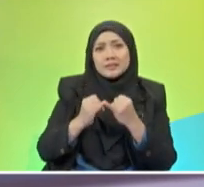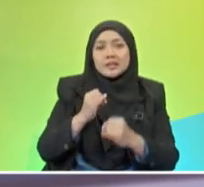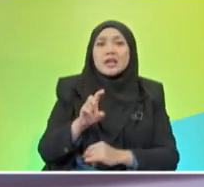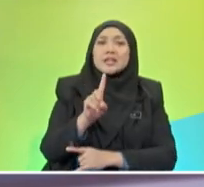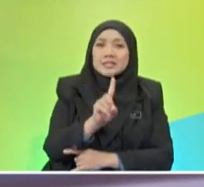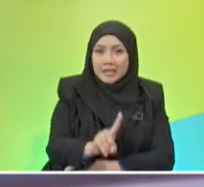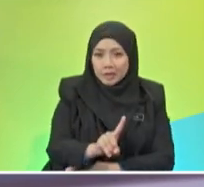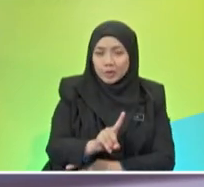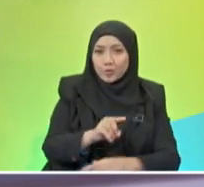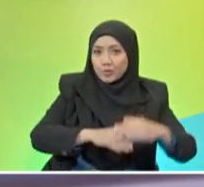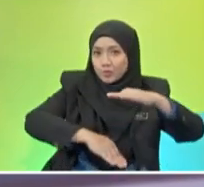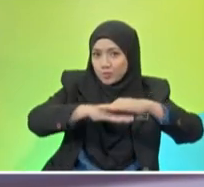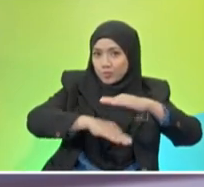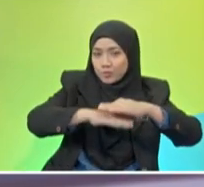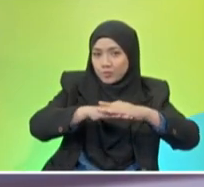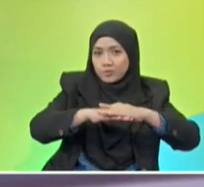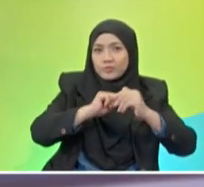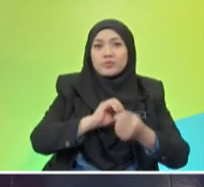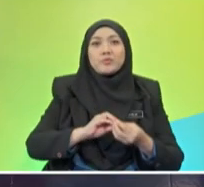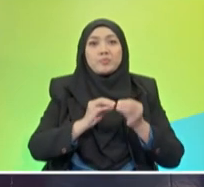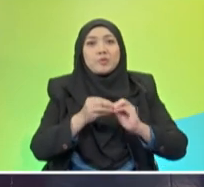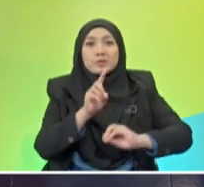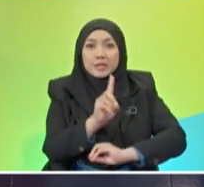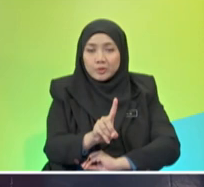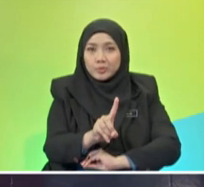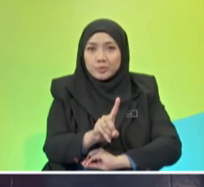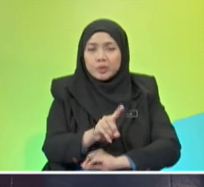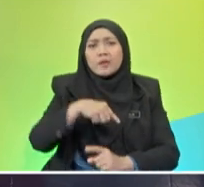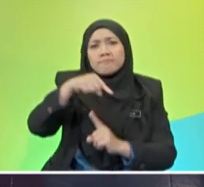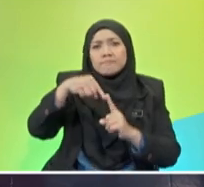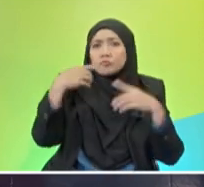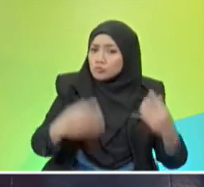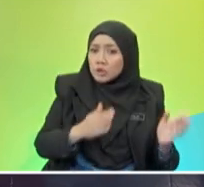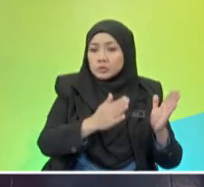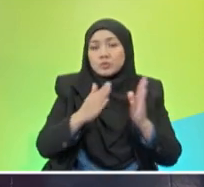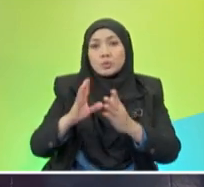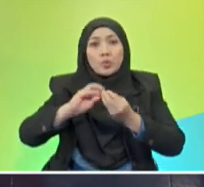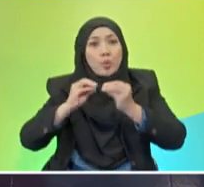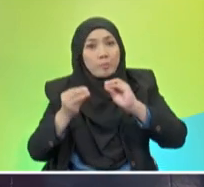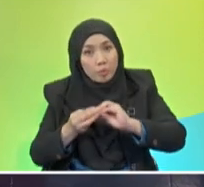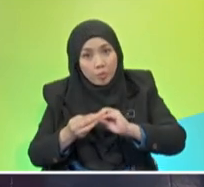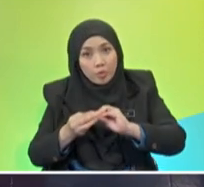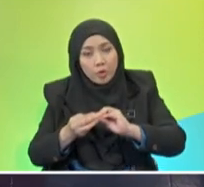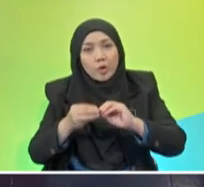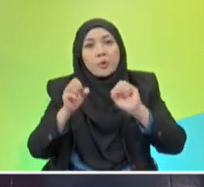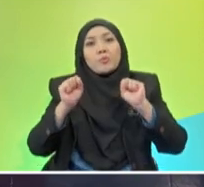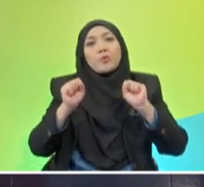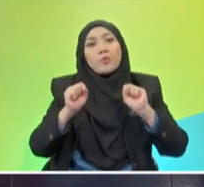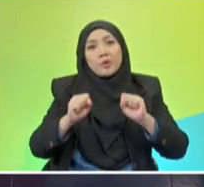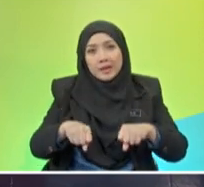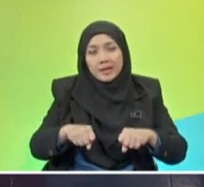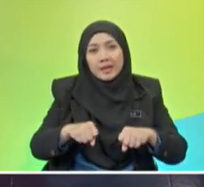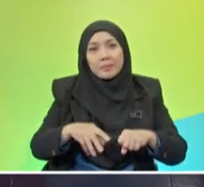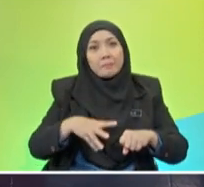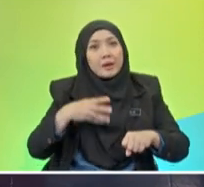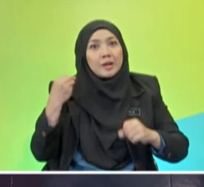1. Baiklah. Apabila telah disusun, bolehlah Ifah kembali semula ke rumahnya dengan turun tangga.